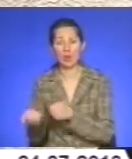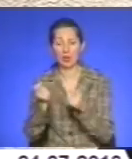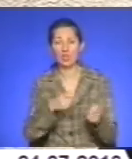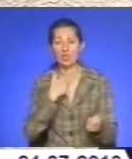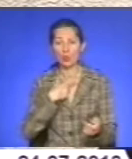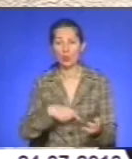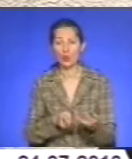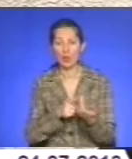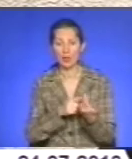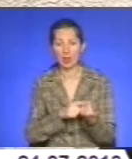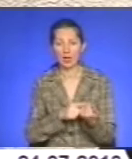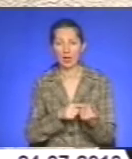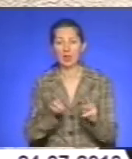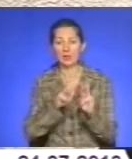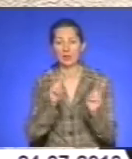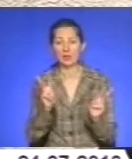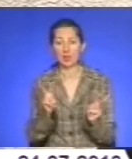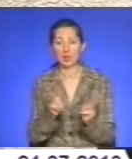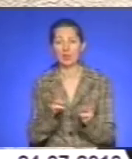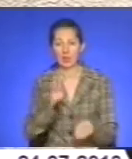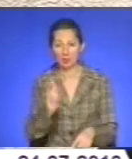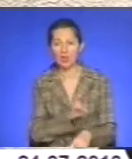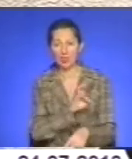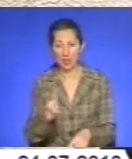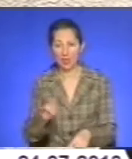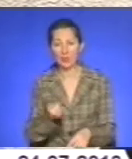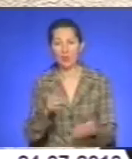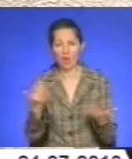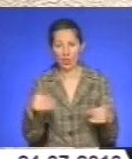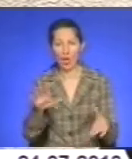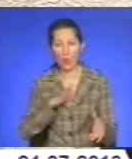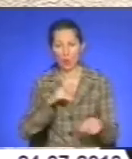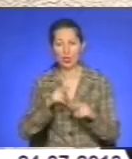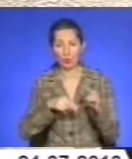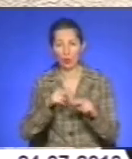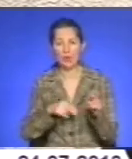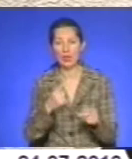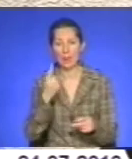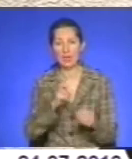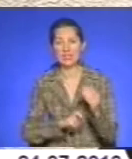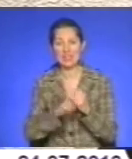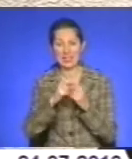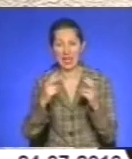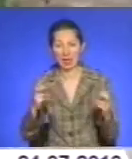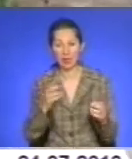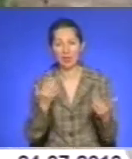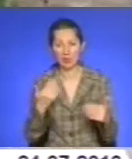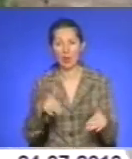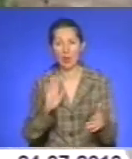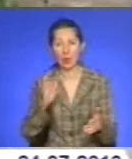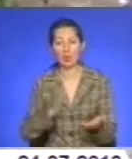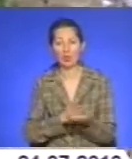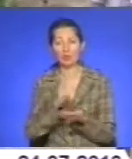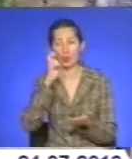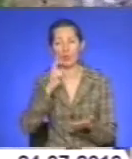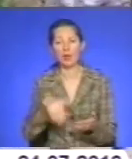декілька священнослужителів, де вже була у той час збудована перша церква, у котрій відбувалися богослужіння. Усі, хто